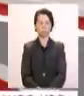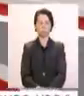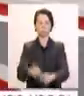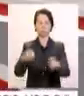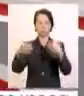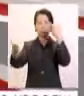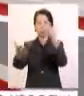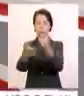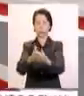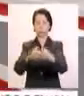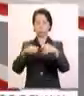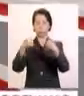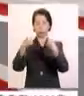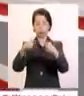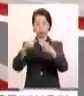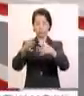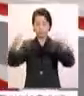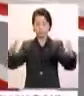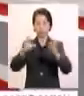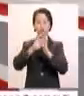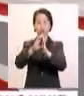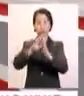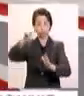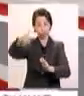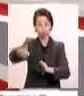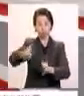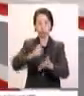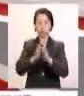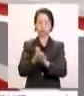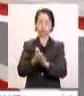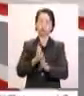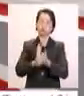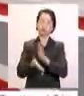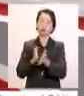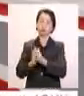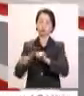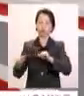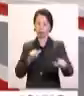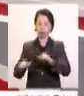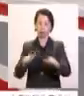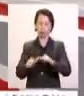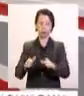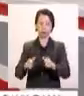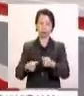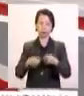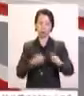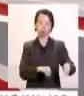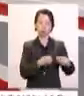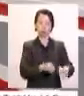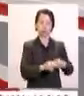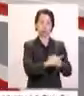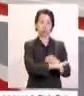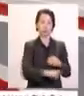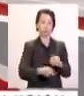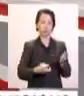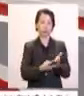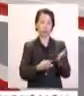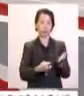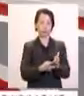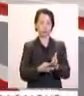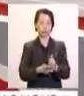Bila tiba peluang besar seperti malam esok, maka menjadi-jadilah kegiatan ulat tiket. Difahamkan, sebaik saja